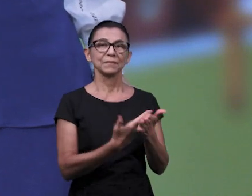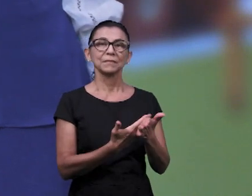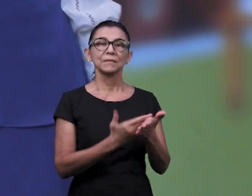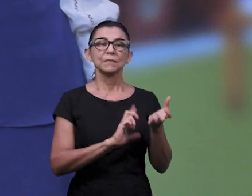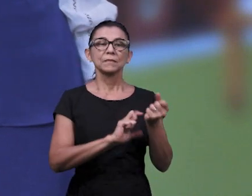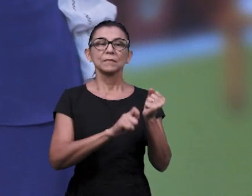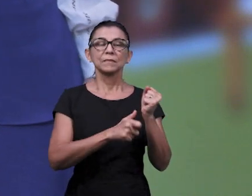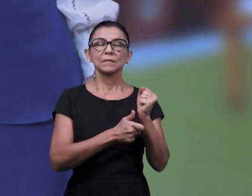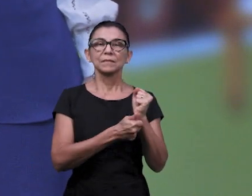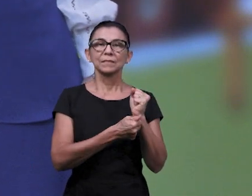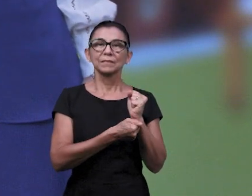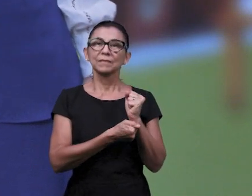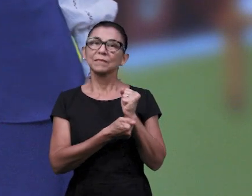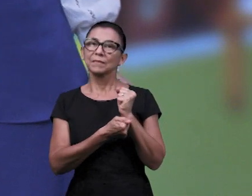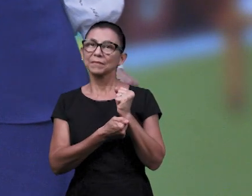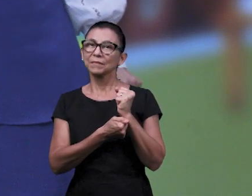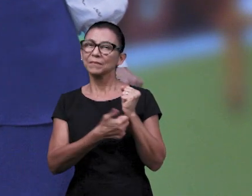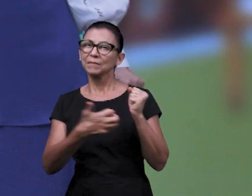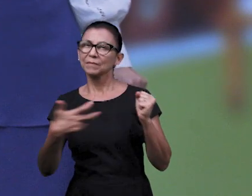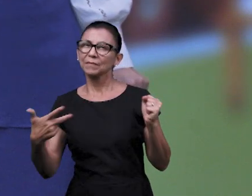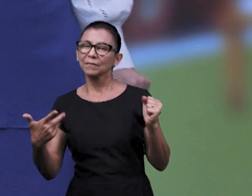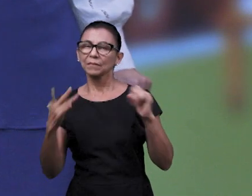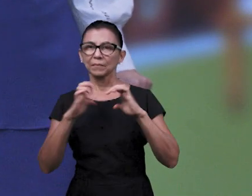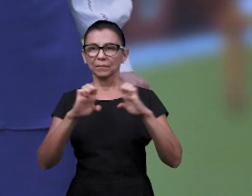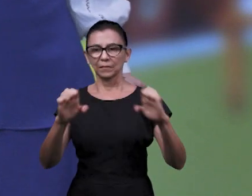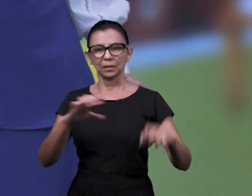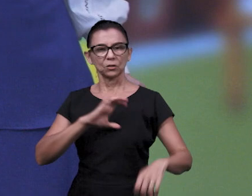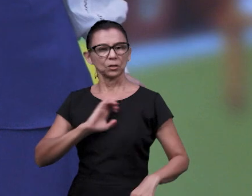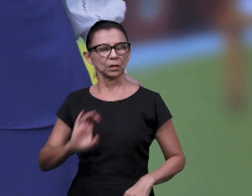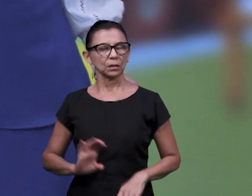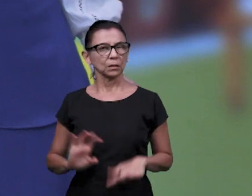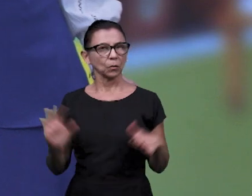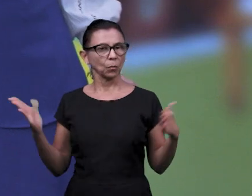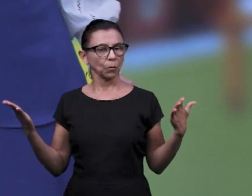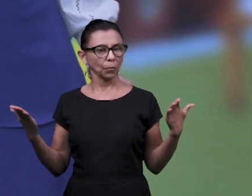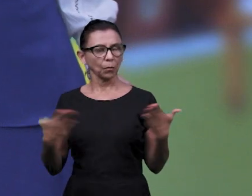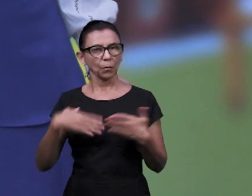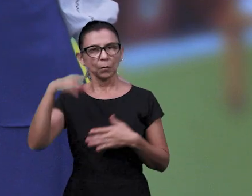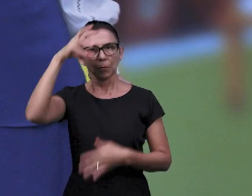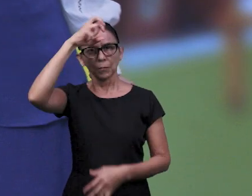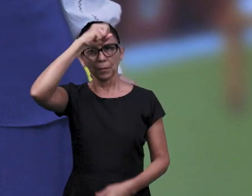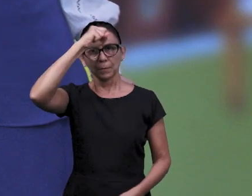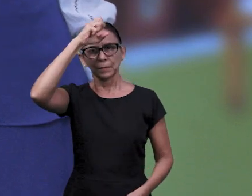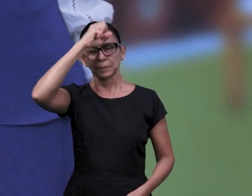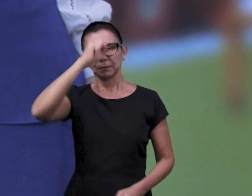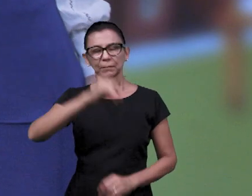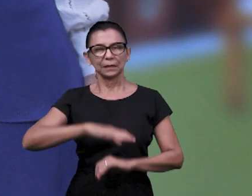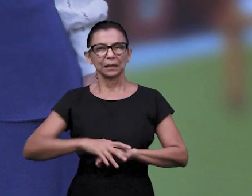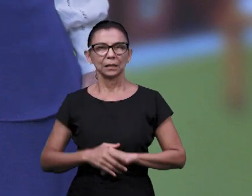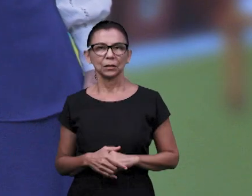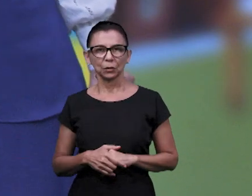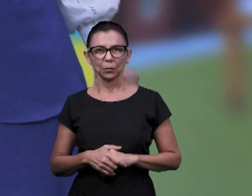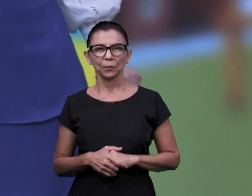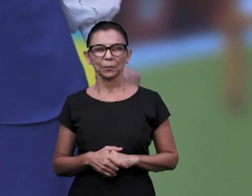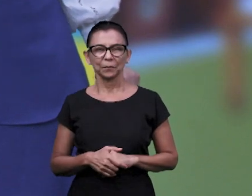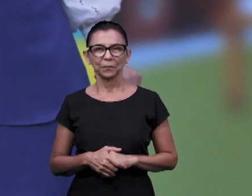d'étudier les mystères de l'évangile de Christ. Aujourd'hui, nous allons apprendre sur quelque chose que Jésus nous a